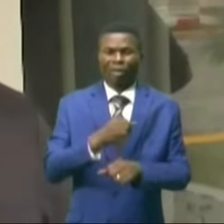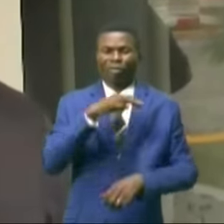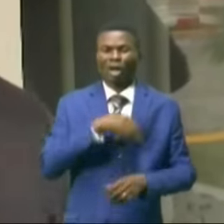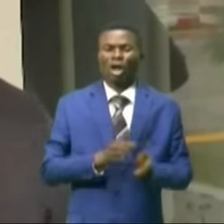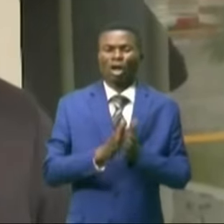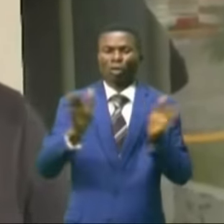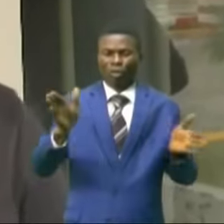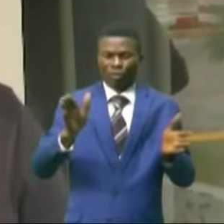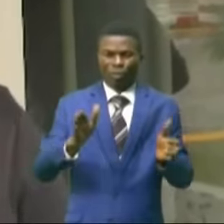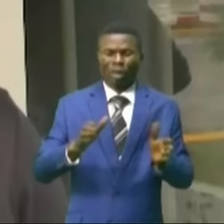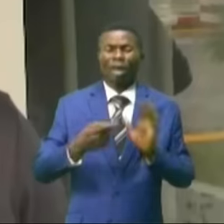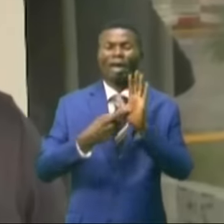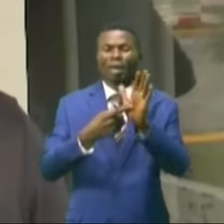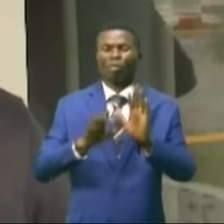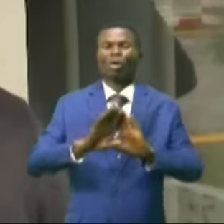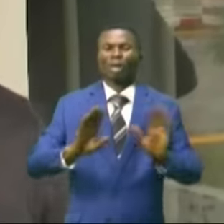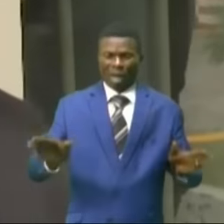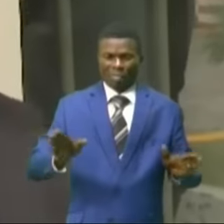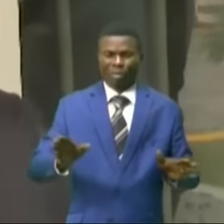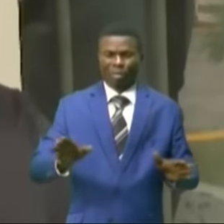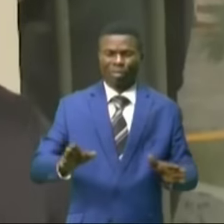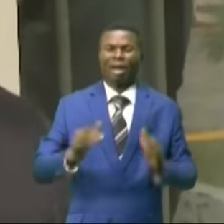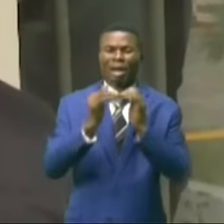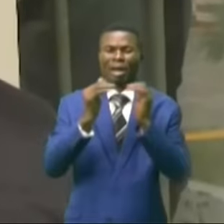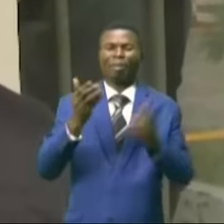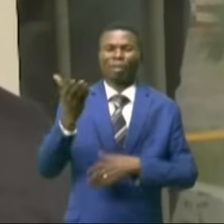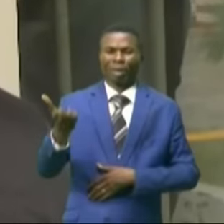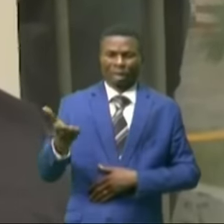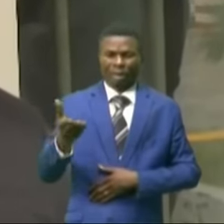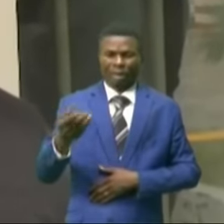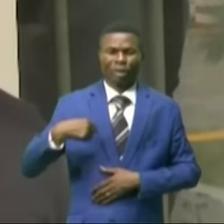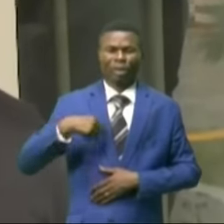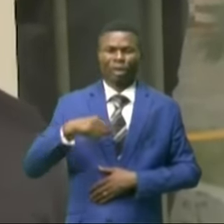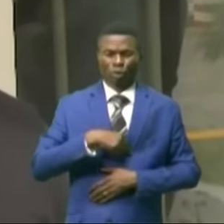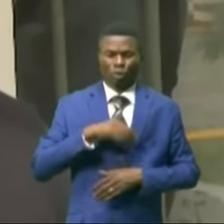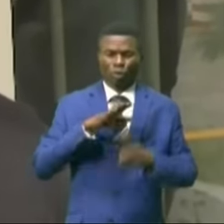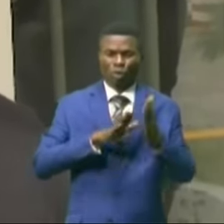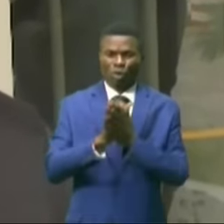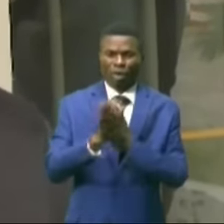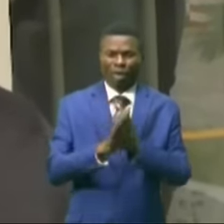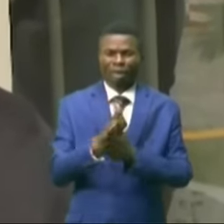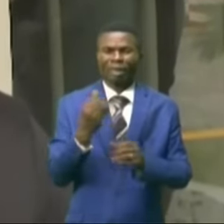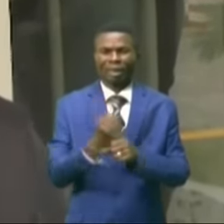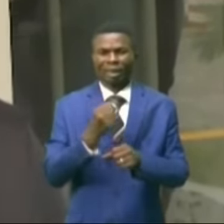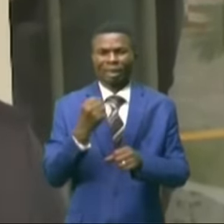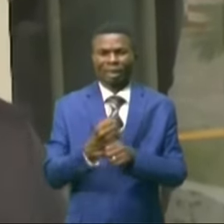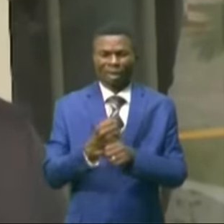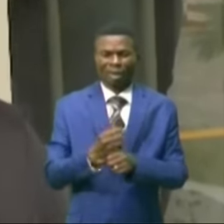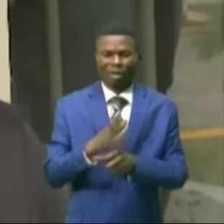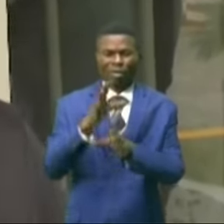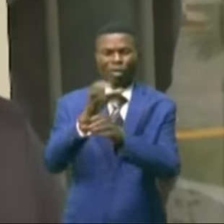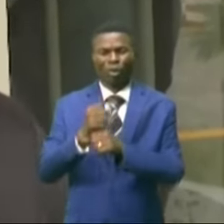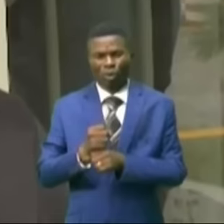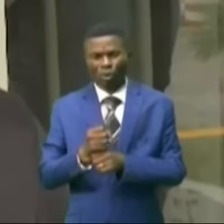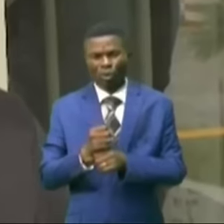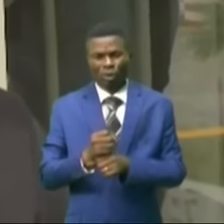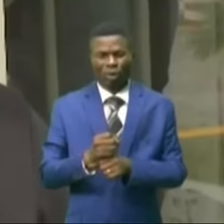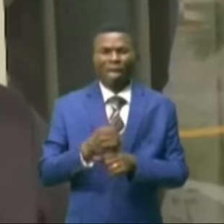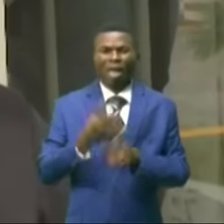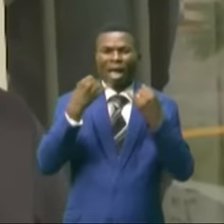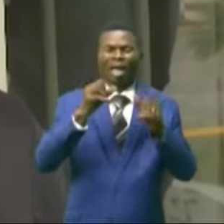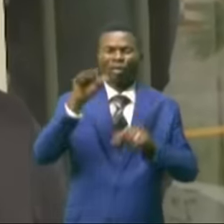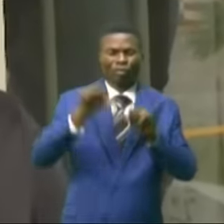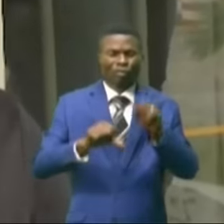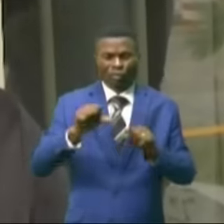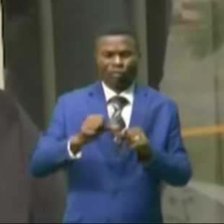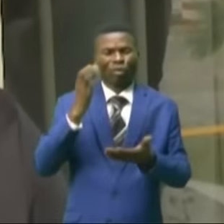suffisance qu'il y a quand même ce mariage-là. Mais si on est dans des histoires où on taquine, on donne des mauvaises informations. Ça fait ce